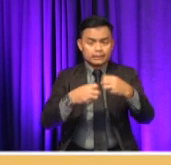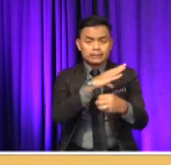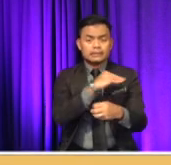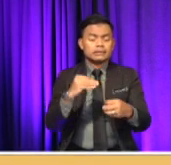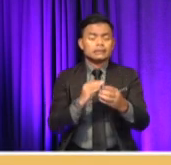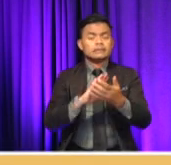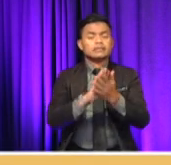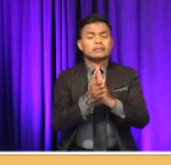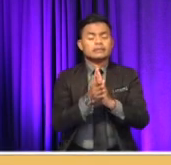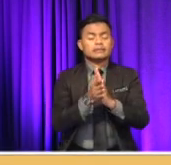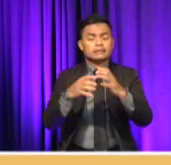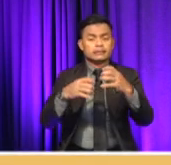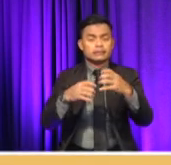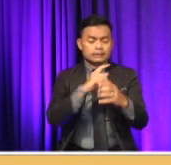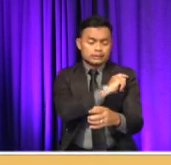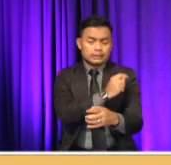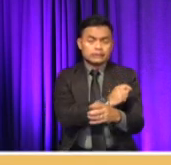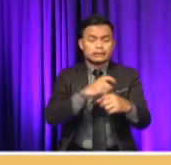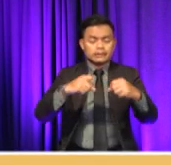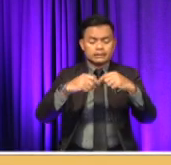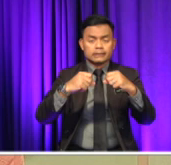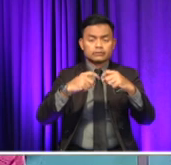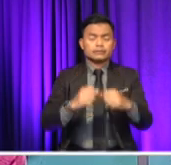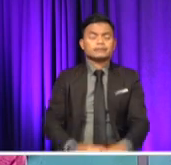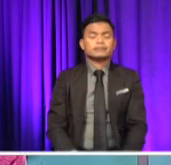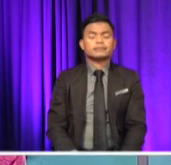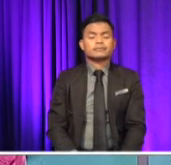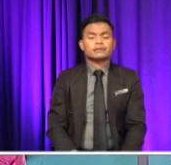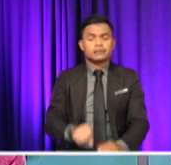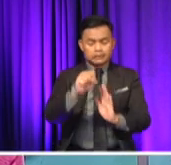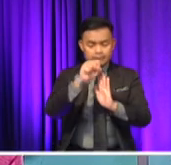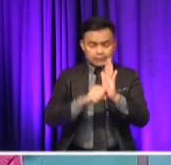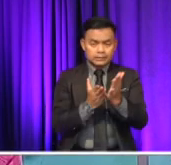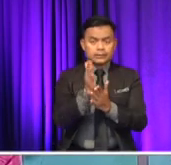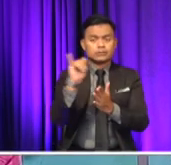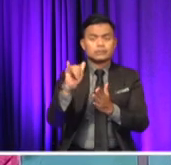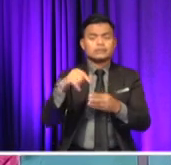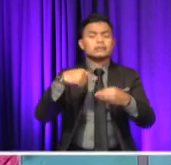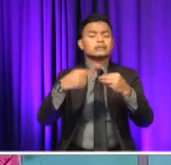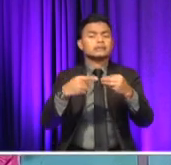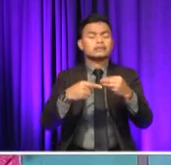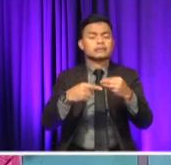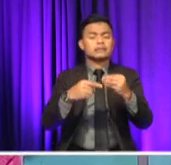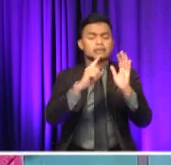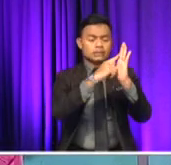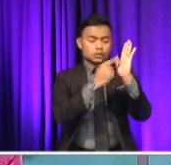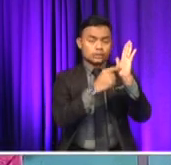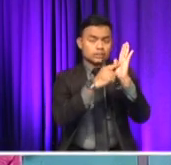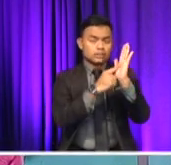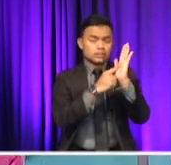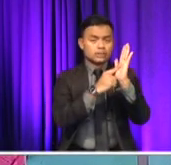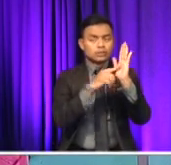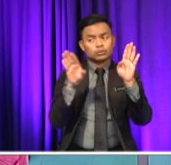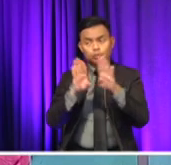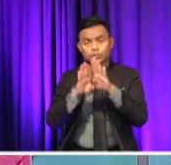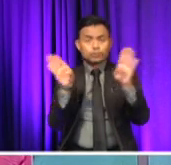oke itu tentang bekal yang kuasa tadi seterusnya tentang Swiss Oke Swiss kita Oke